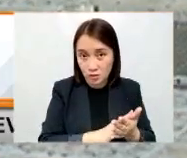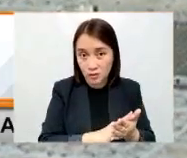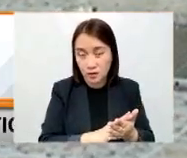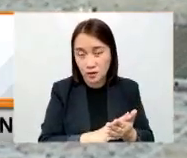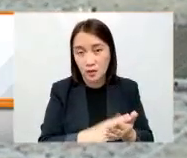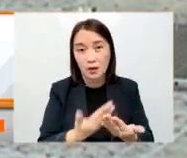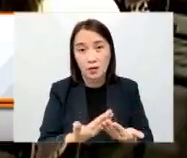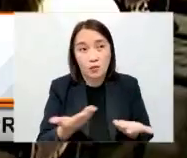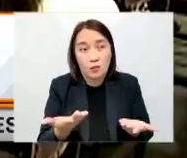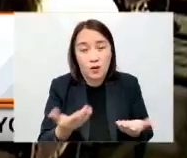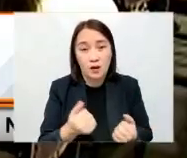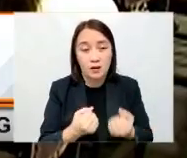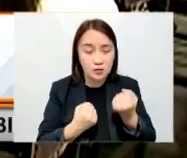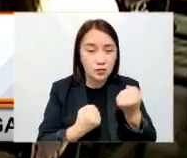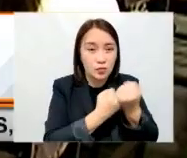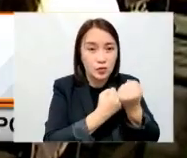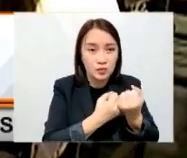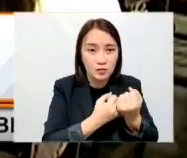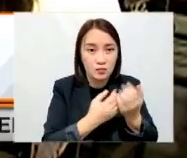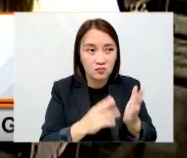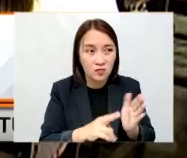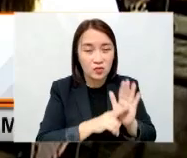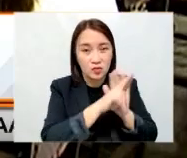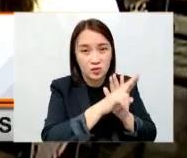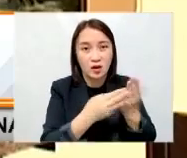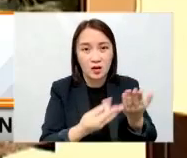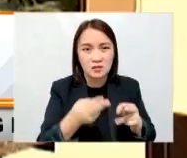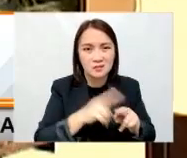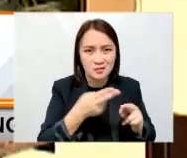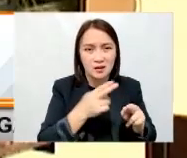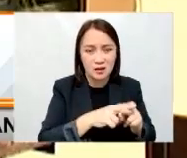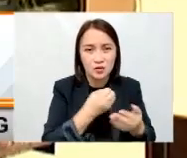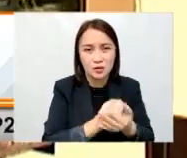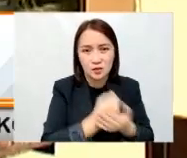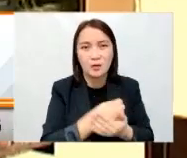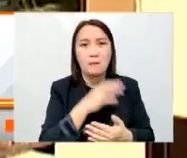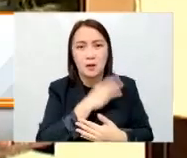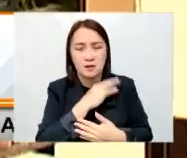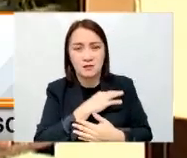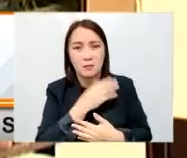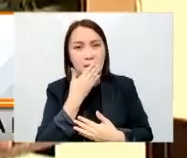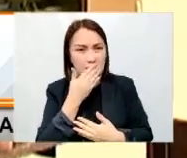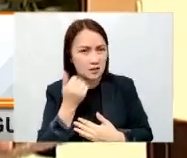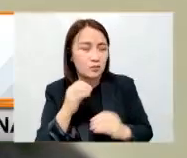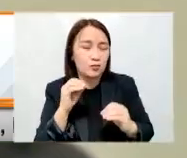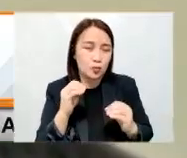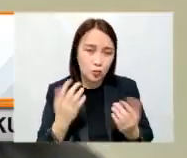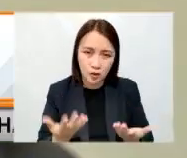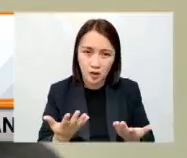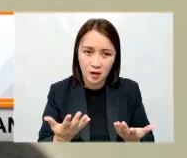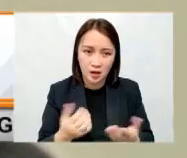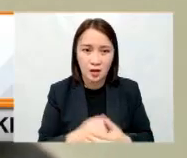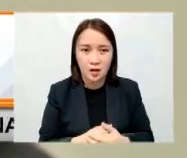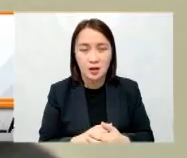ang pagtataas ng sahod ng mga guro, pagpapaganda ng mga benepisyo at kakulangan ng non-teaching personnel, kaya